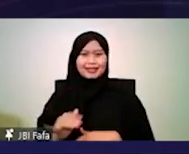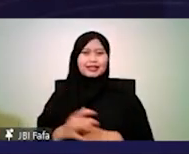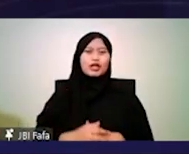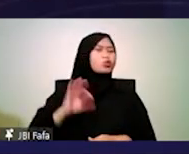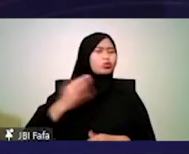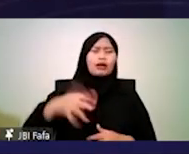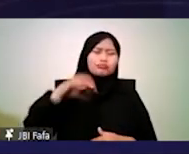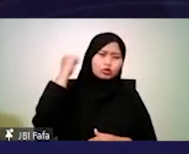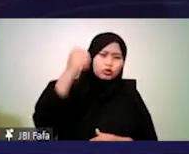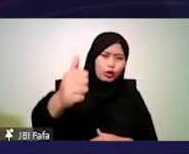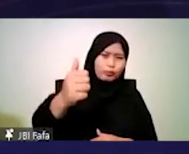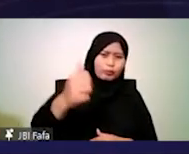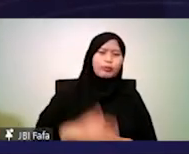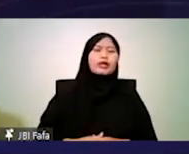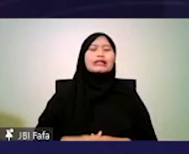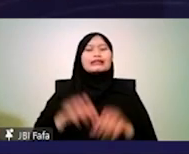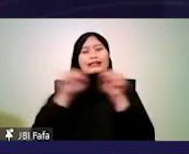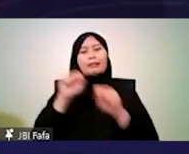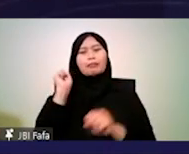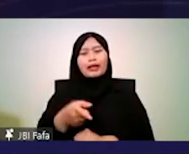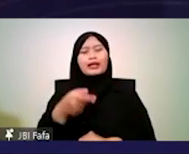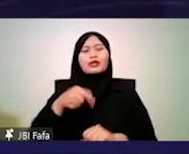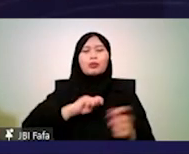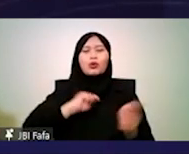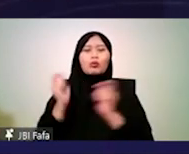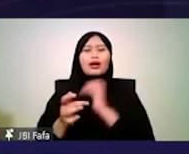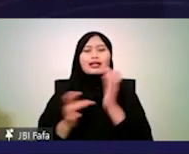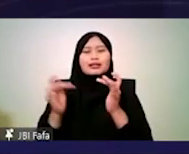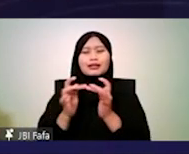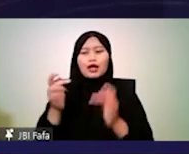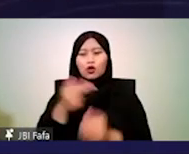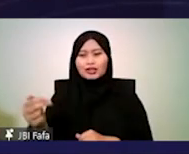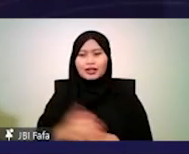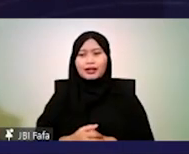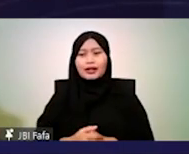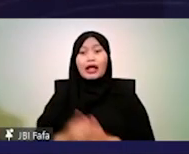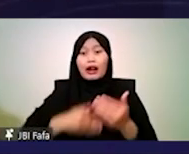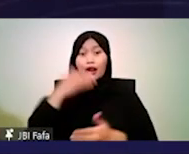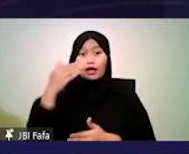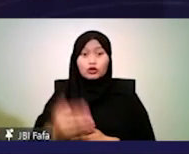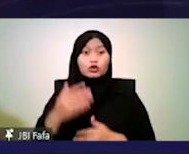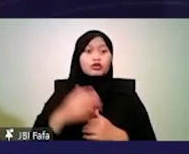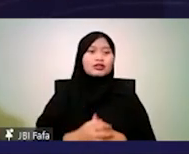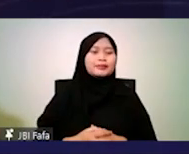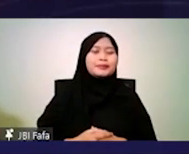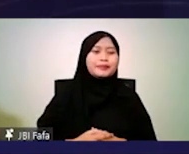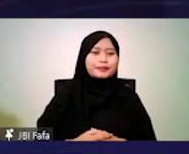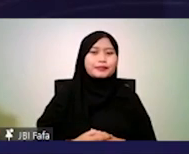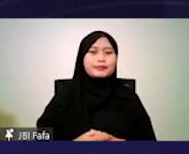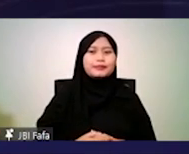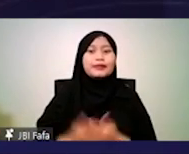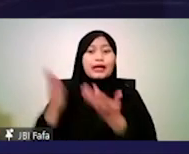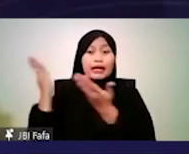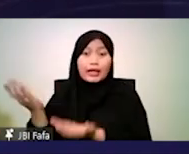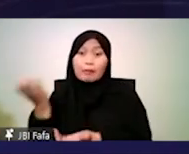mendigitalkan ekonomi Indonesia lanjut nah nah ini oleh cara ini adalah beberapa beberapa